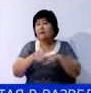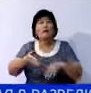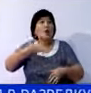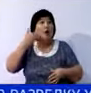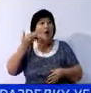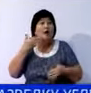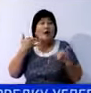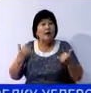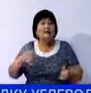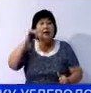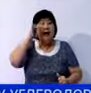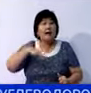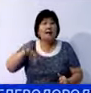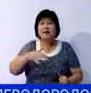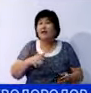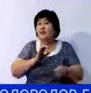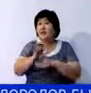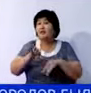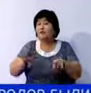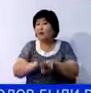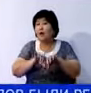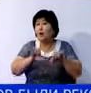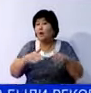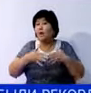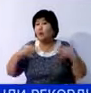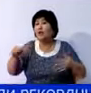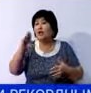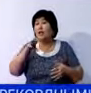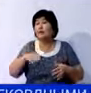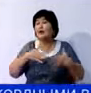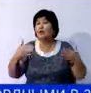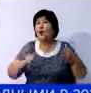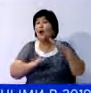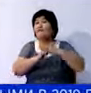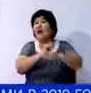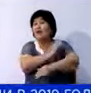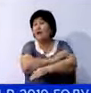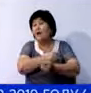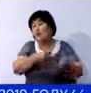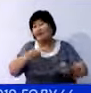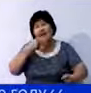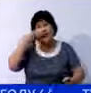На сегодня в Казахстане не выпускаются такие трубы большого диаметра и высокого давления. Привозят из Китая и России.